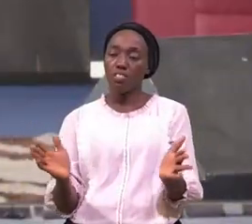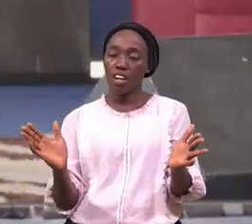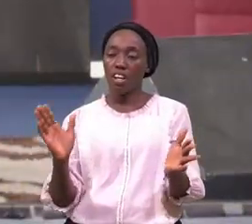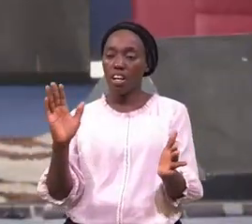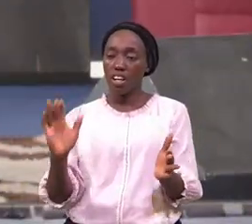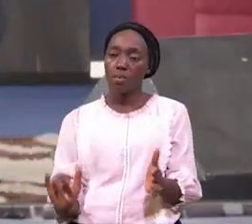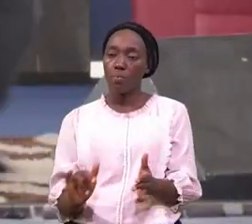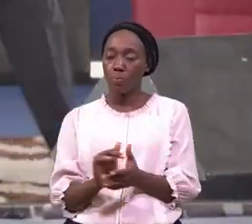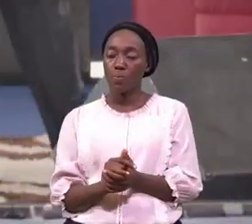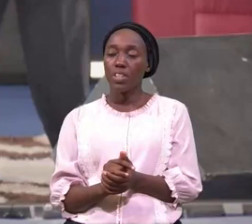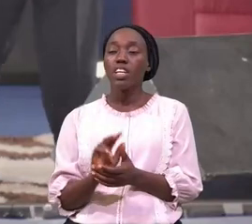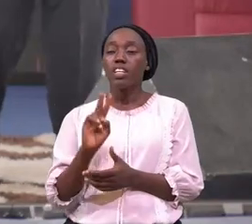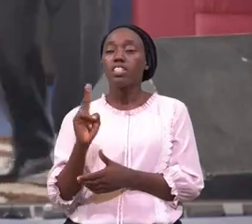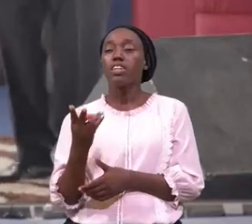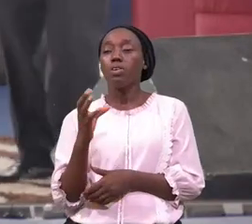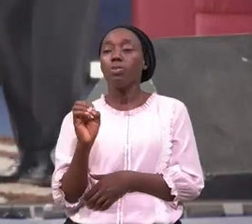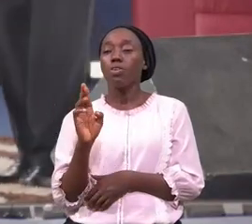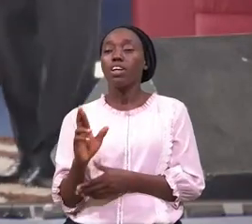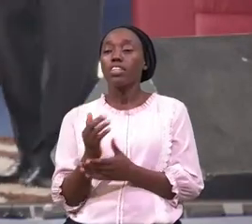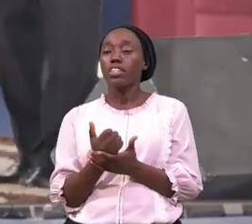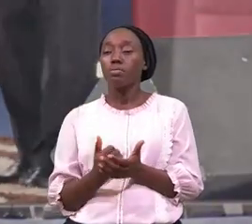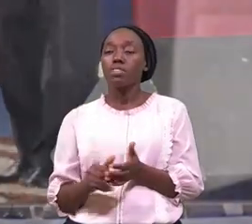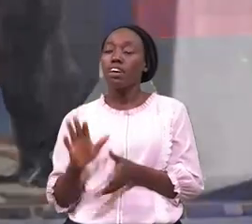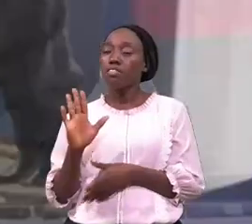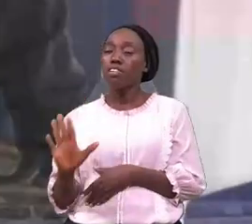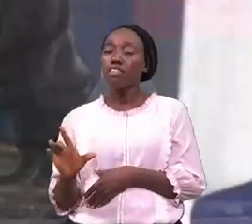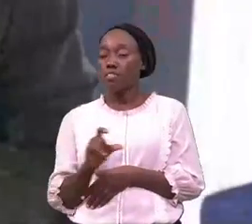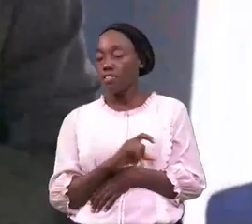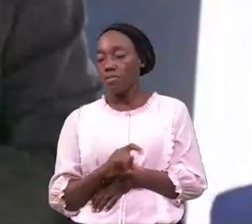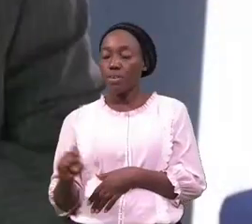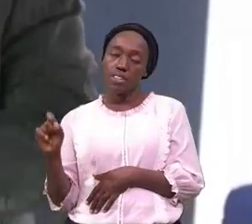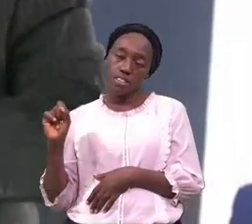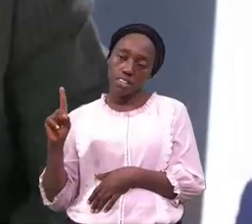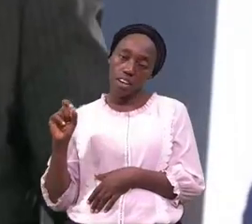En 2 Corinthiens chapitre 5, verset 11.